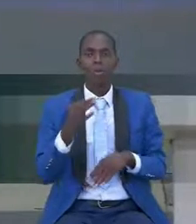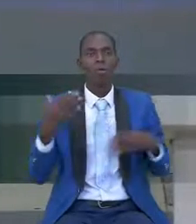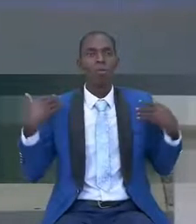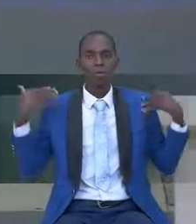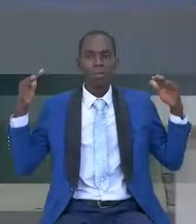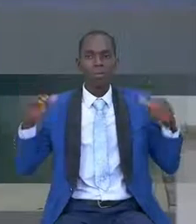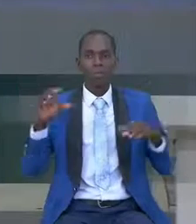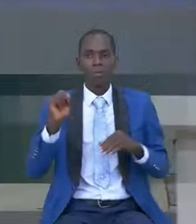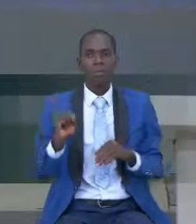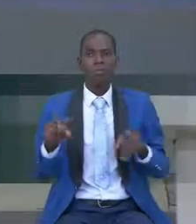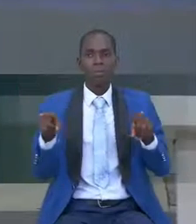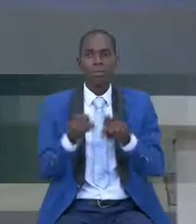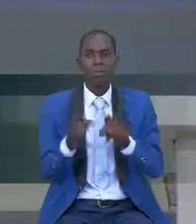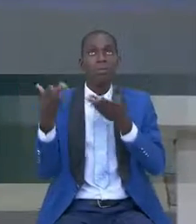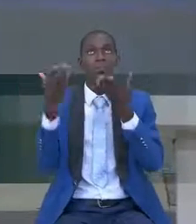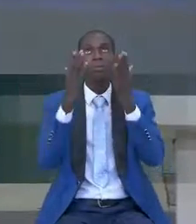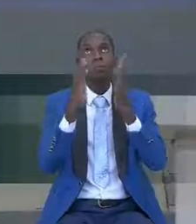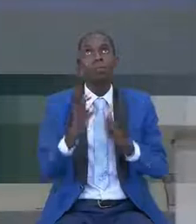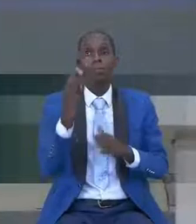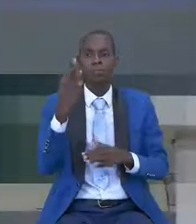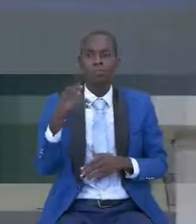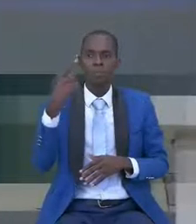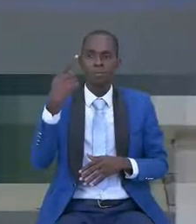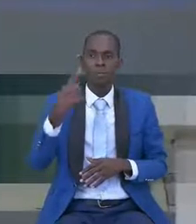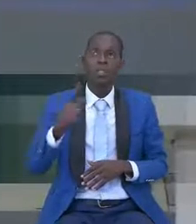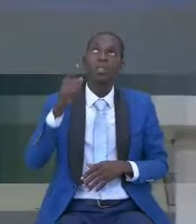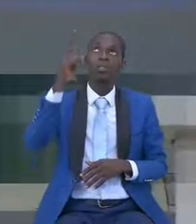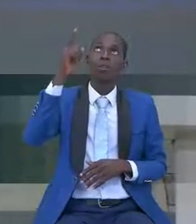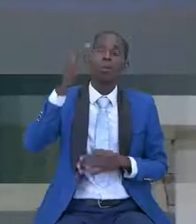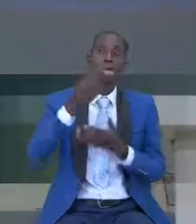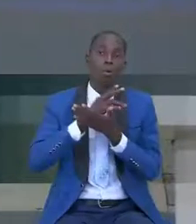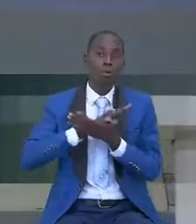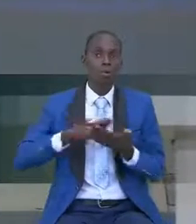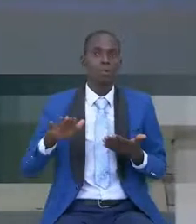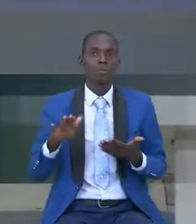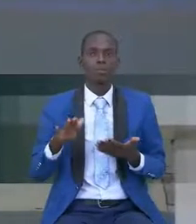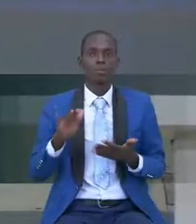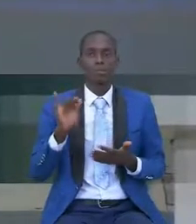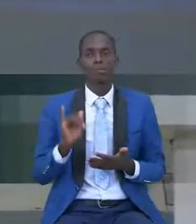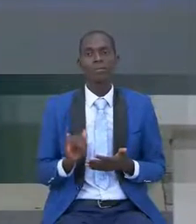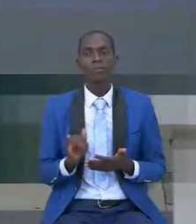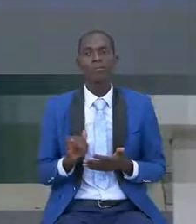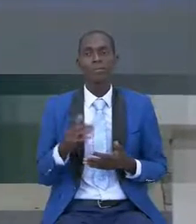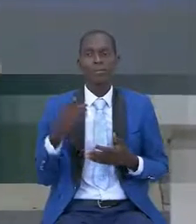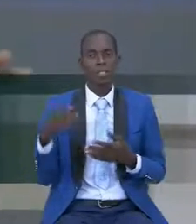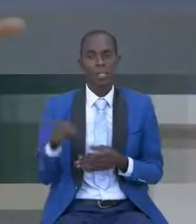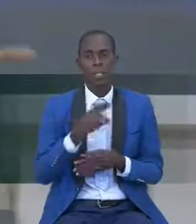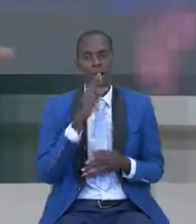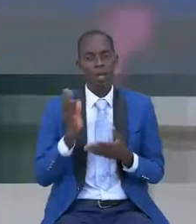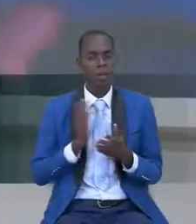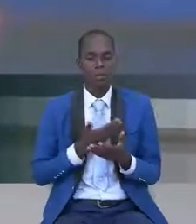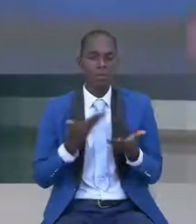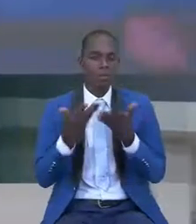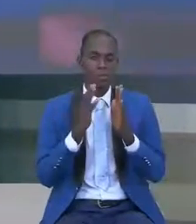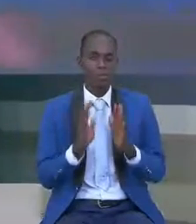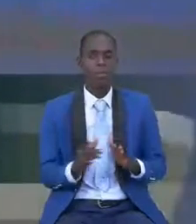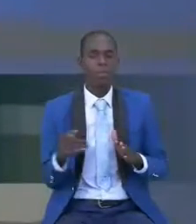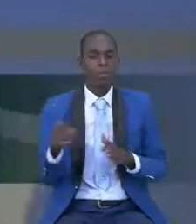que serviteurs des pieux. Ils sont nos serviteurs, ils nous servent. Le